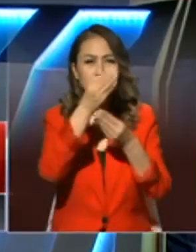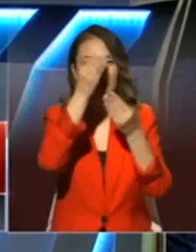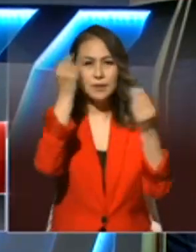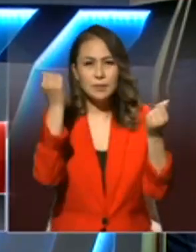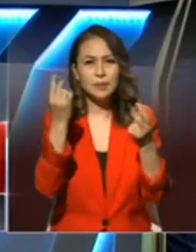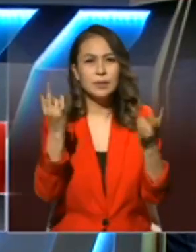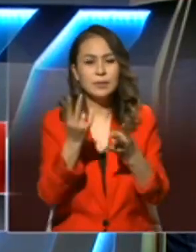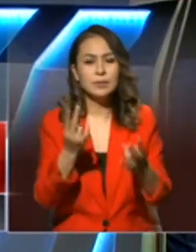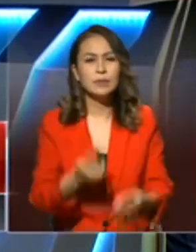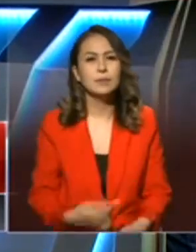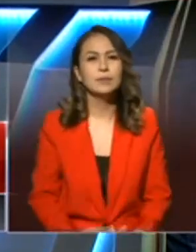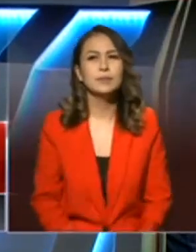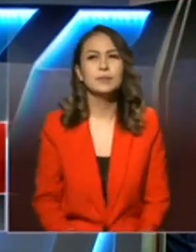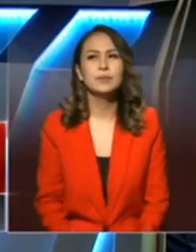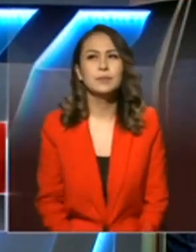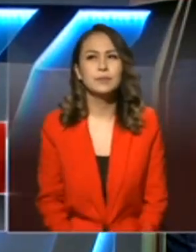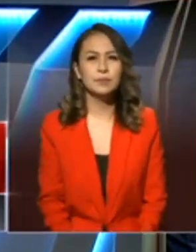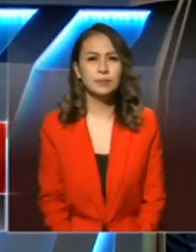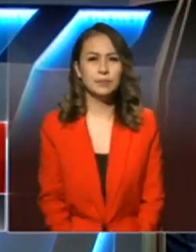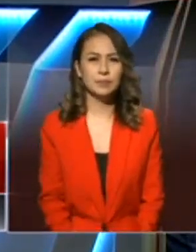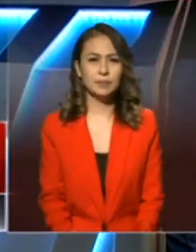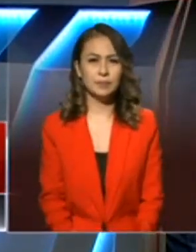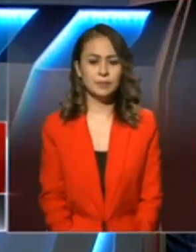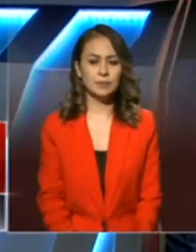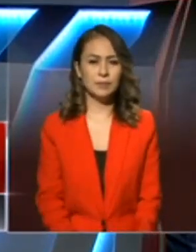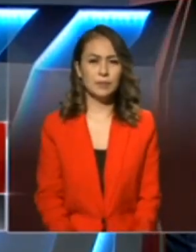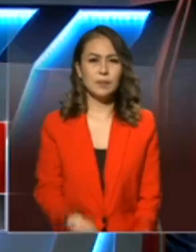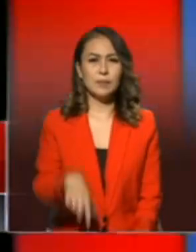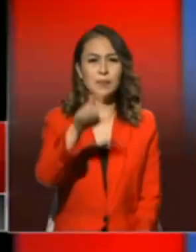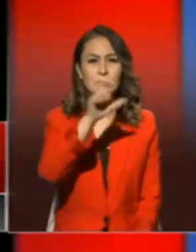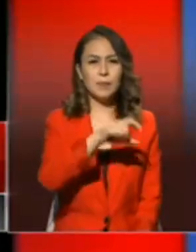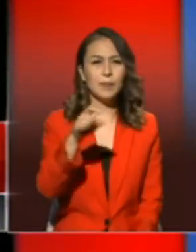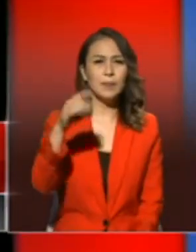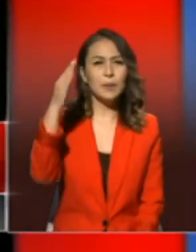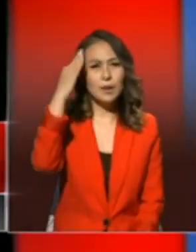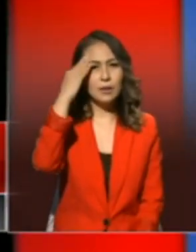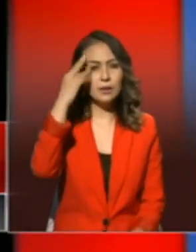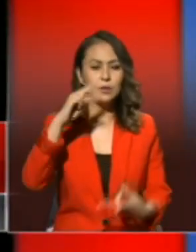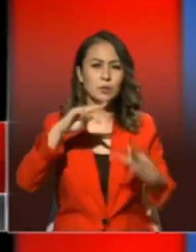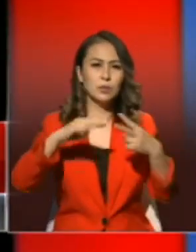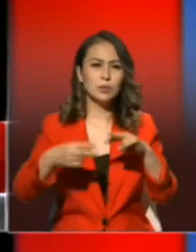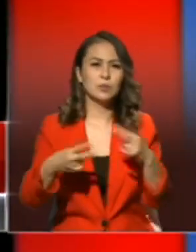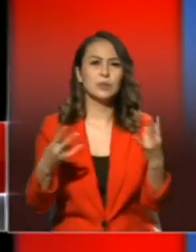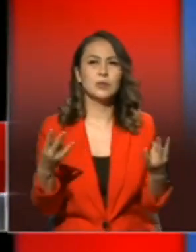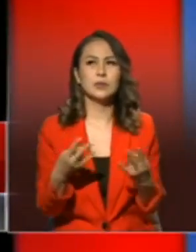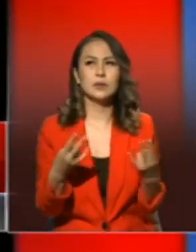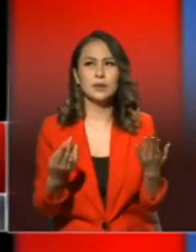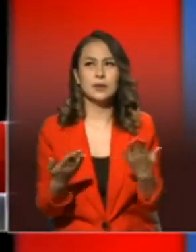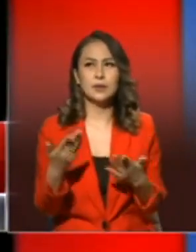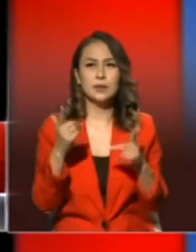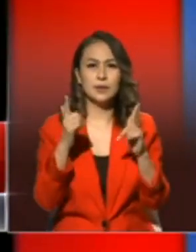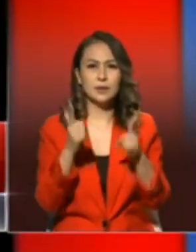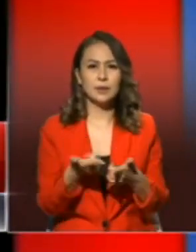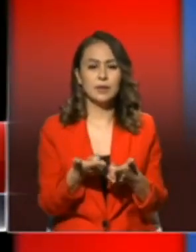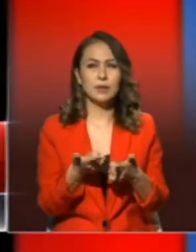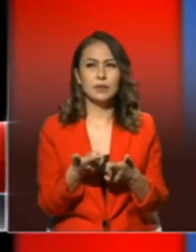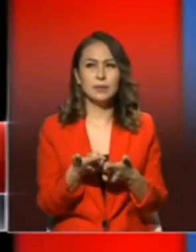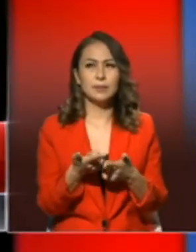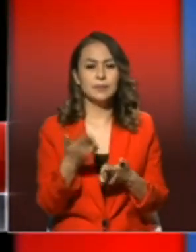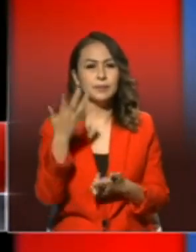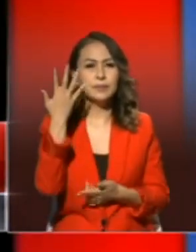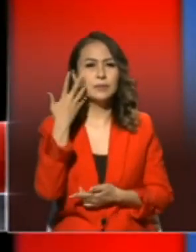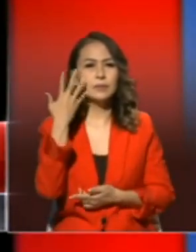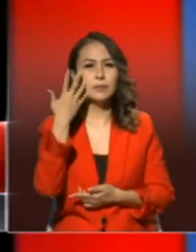ба? Ол үшін адамдардың сана сезімін өзгерту керек. Негізі адам донорлыққа